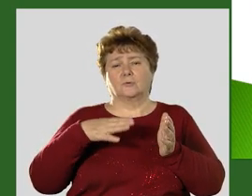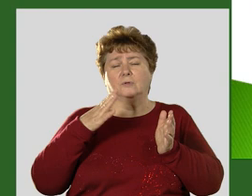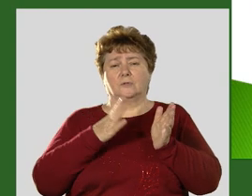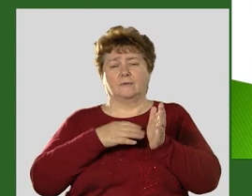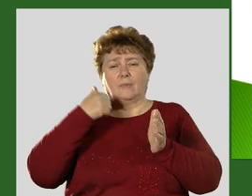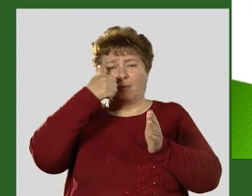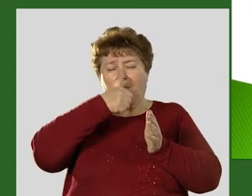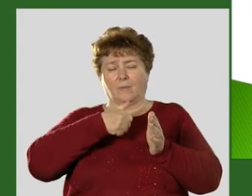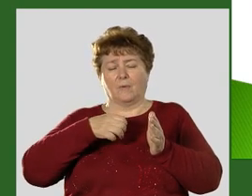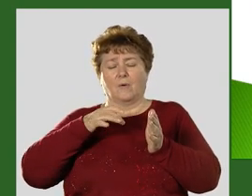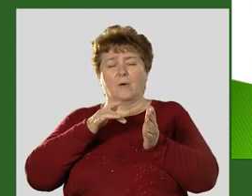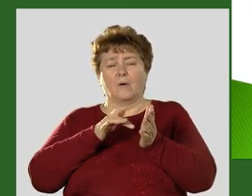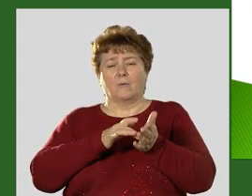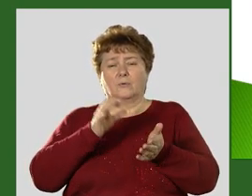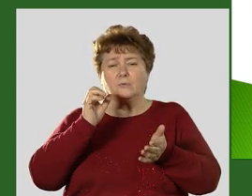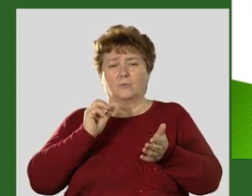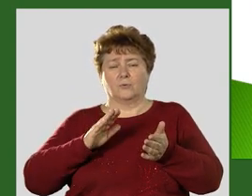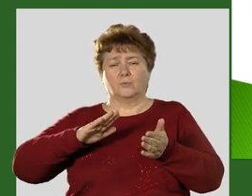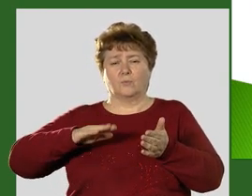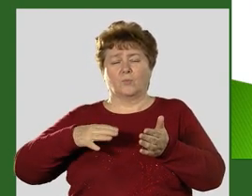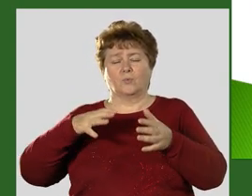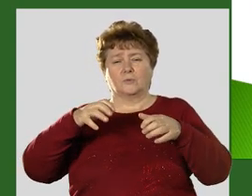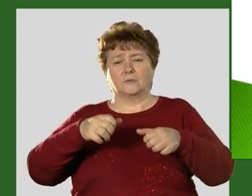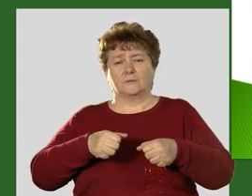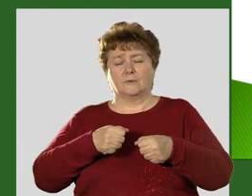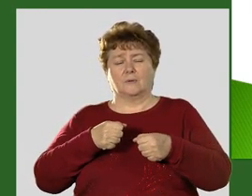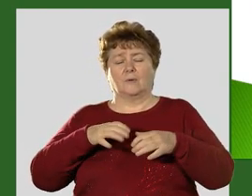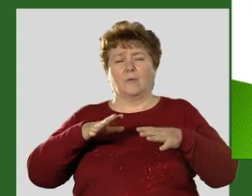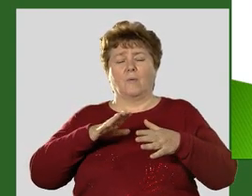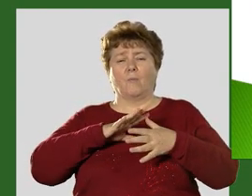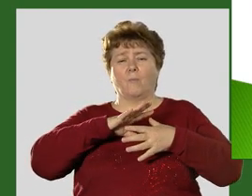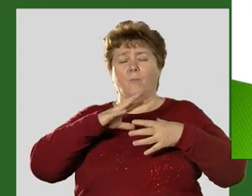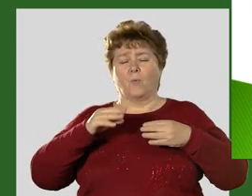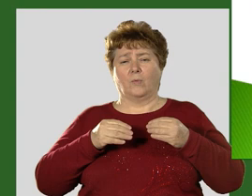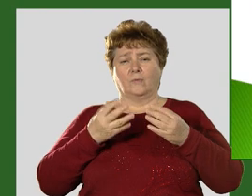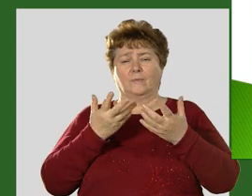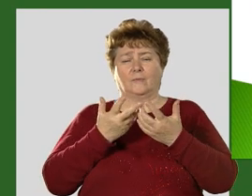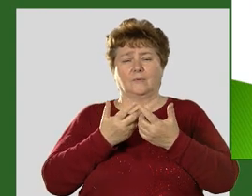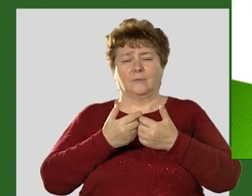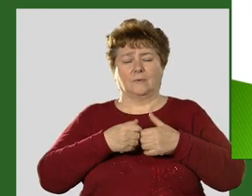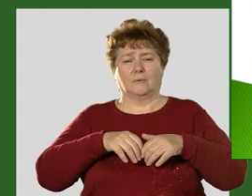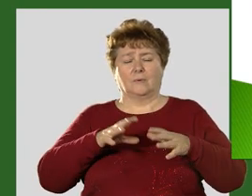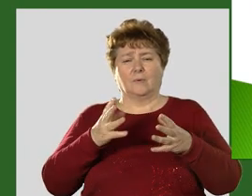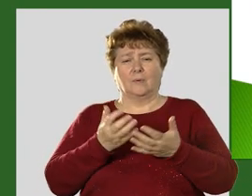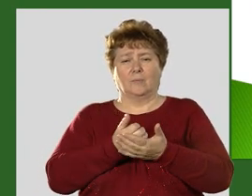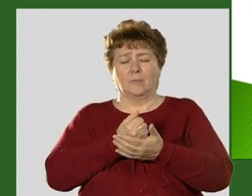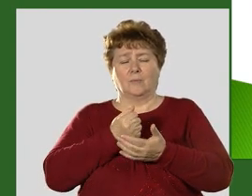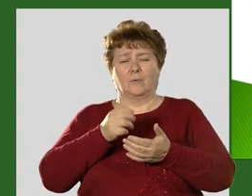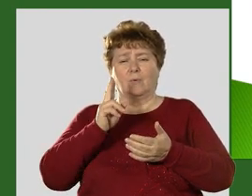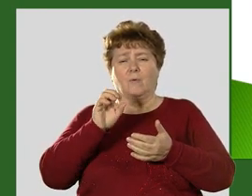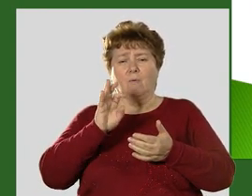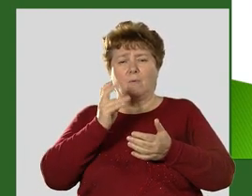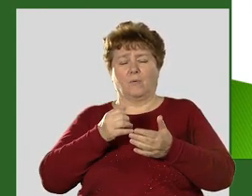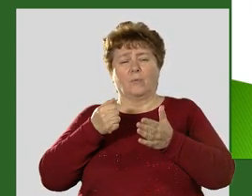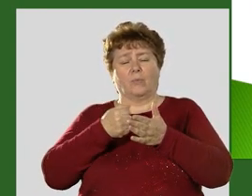1949 года в городе Ош после освоения полного производственного цикла от получения кокона